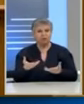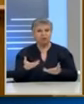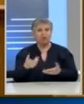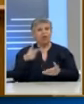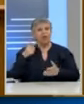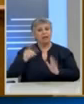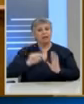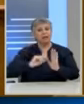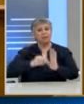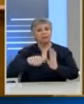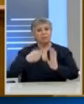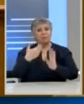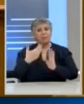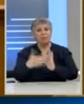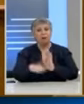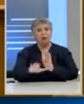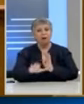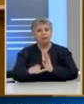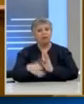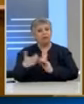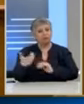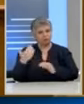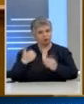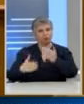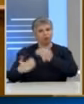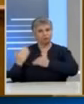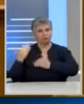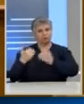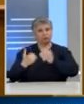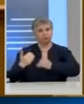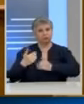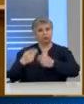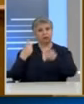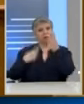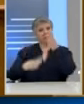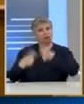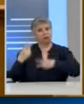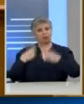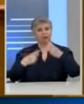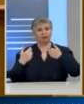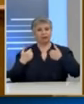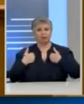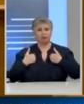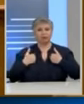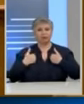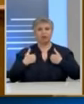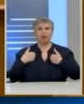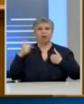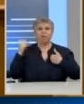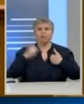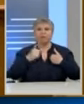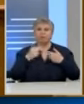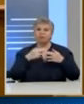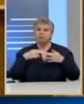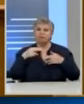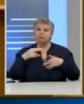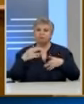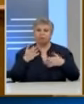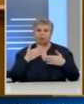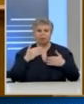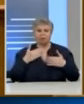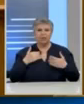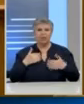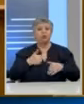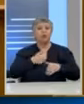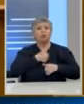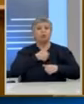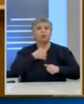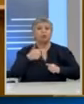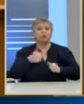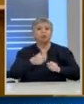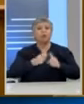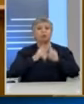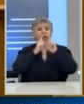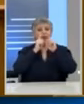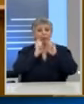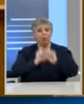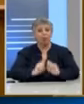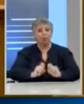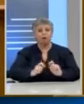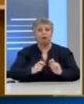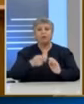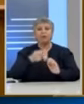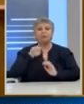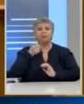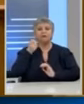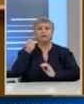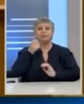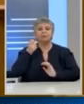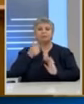με μηδενικό δημοσιονομικό αποτέλεσμα που θα εφαρμοστεί με μόνη προϋπόθεση την εφαρμογή των μέτρων για το χρέος. Και σας προτείνω να πείτε και στον κύριο